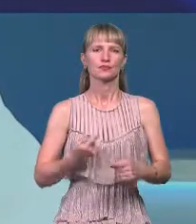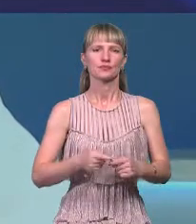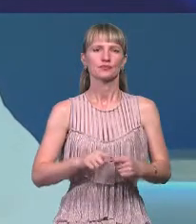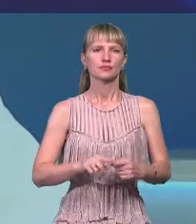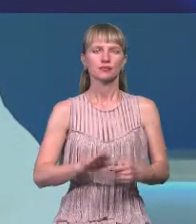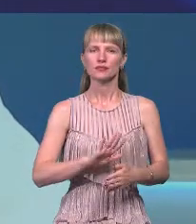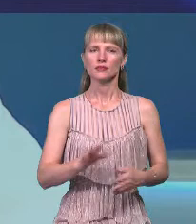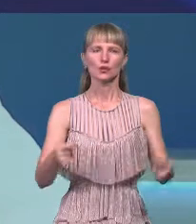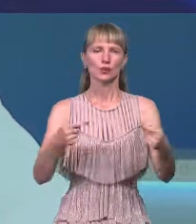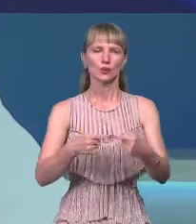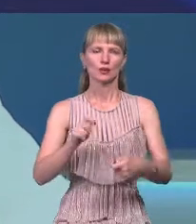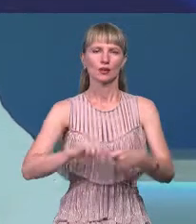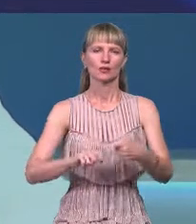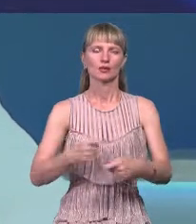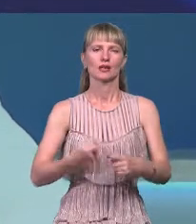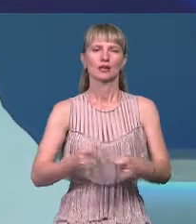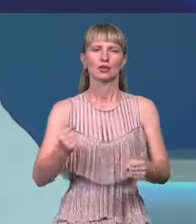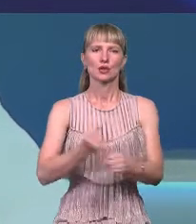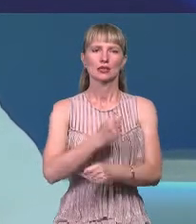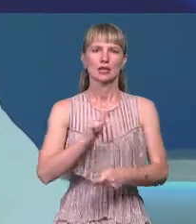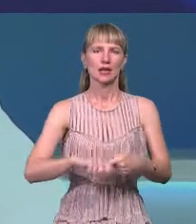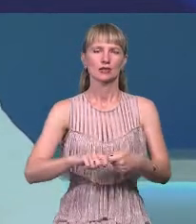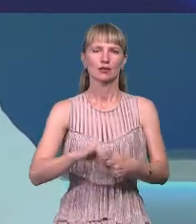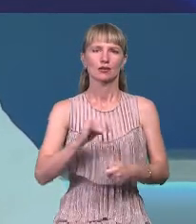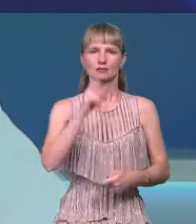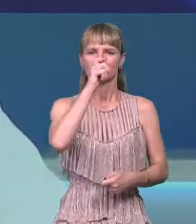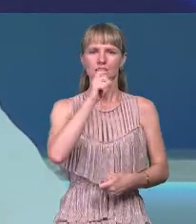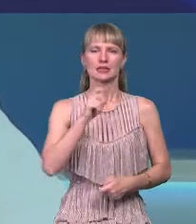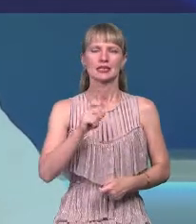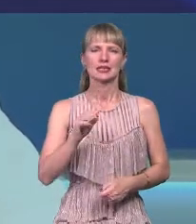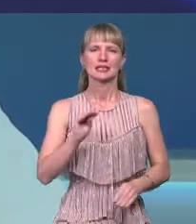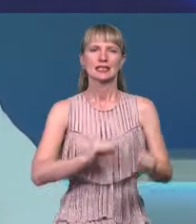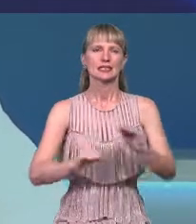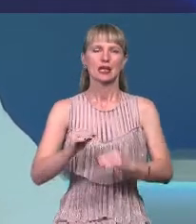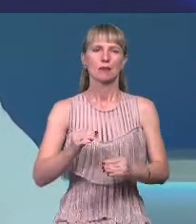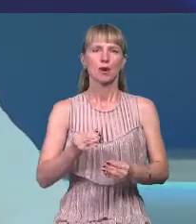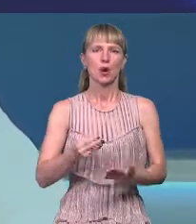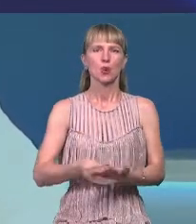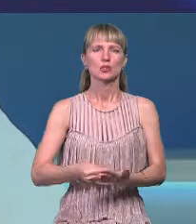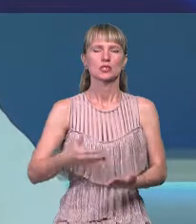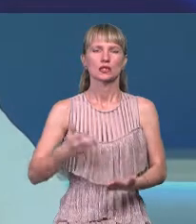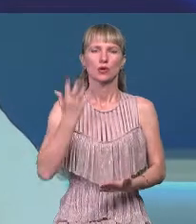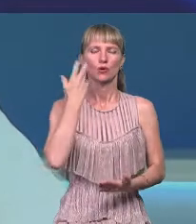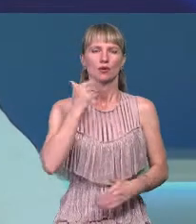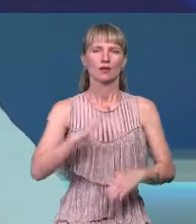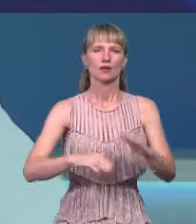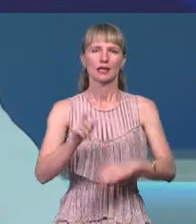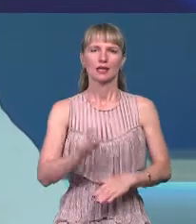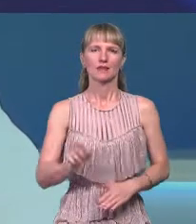недосконалий контроль, це надзвичайно жорсткий контроль і незрозуміла система оцінювання. Коли